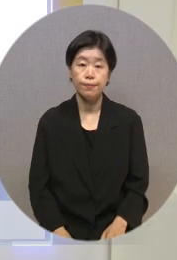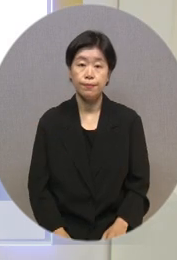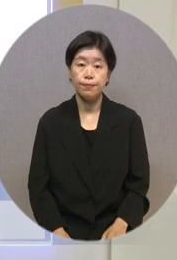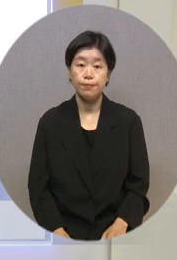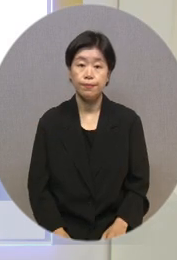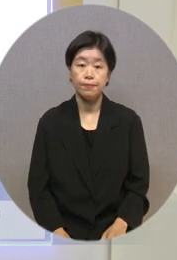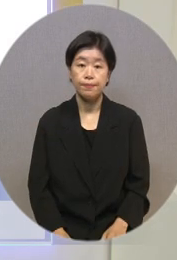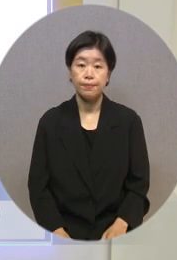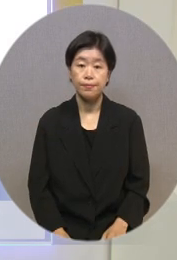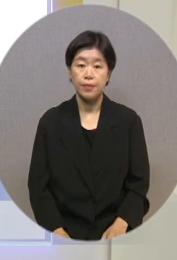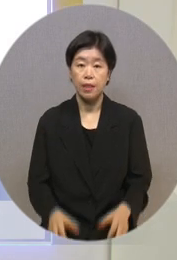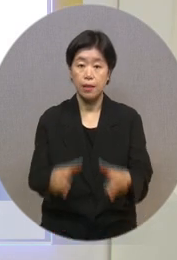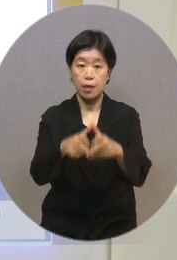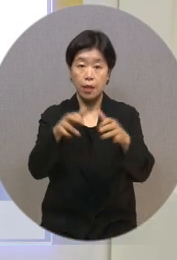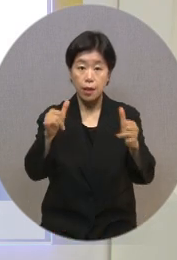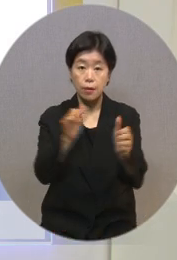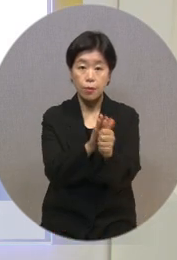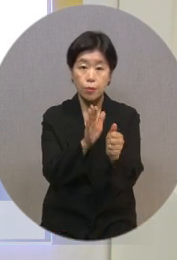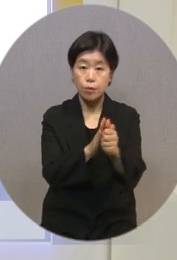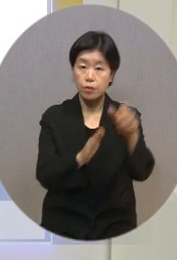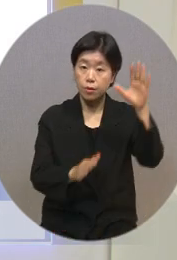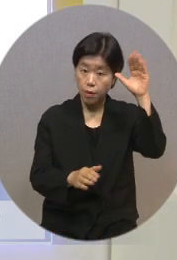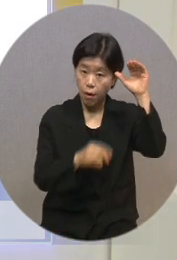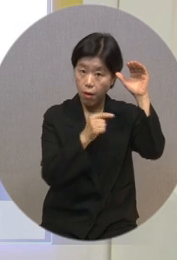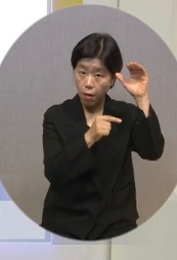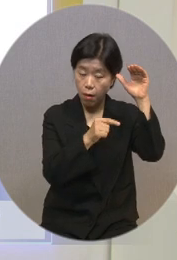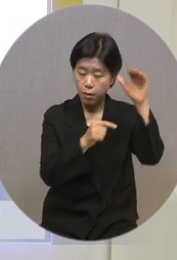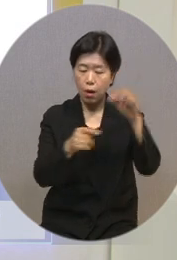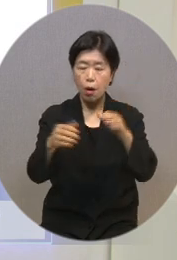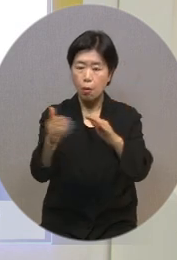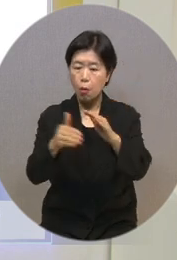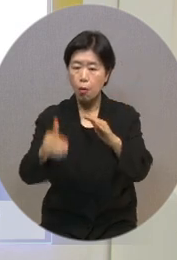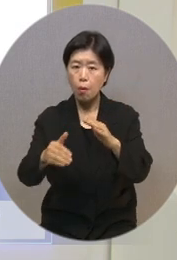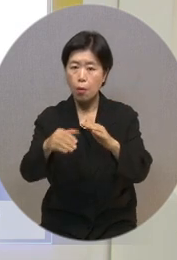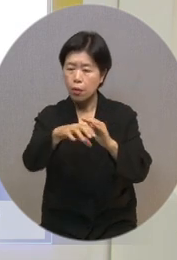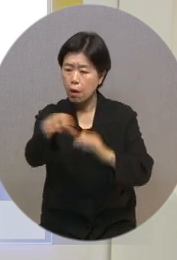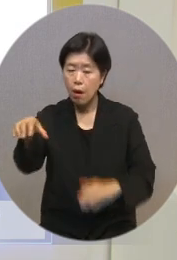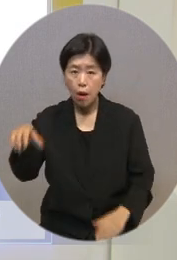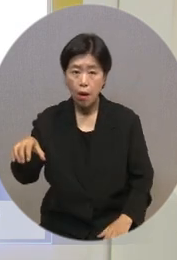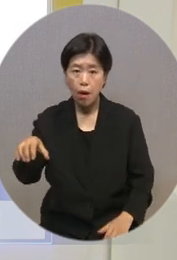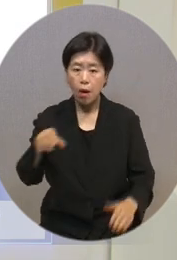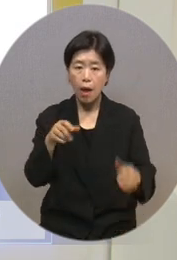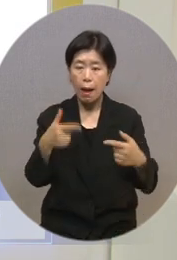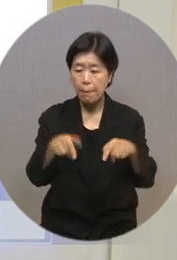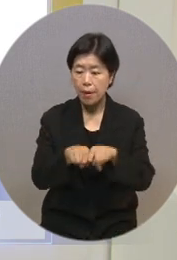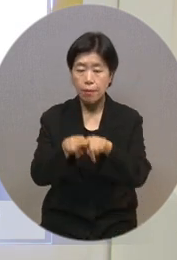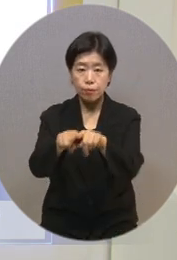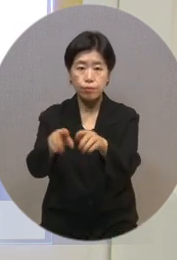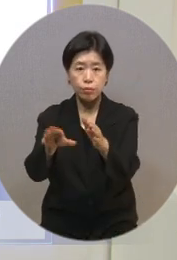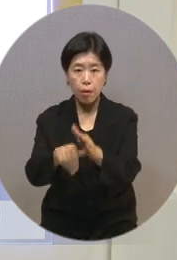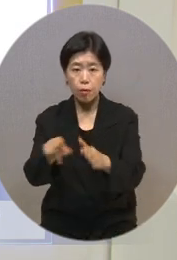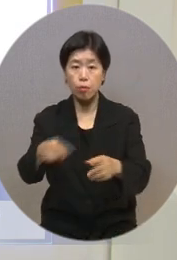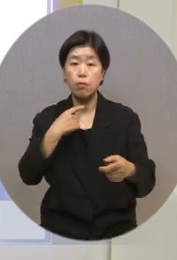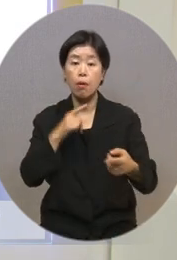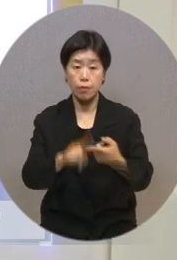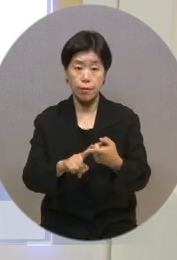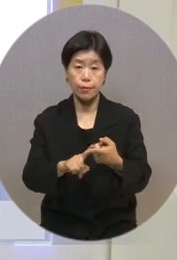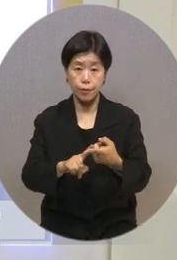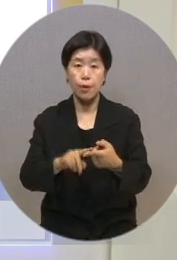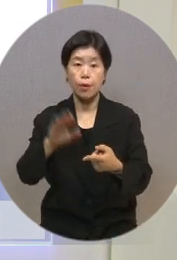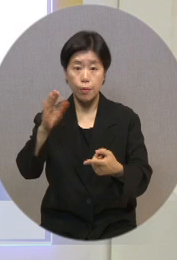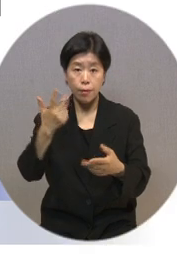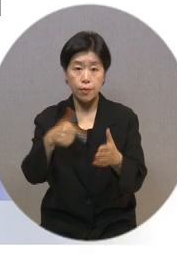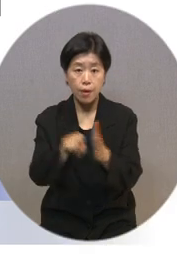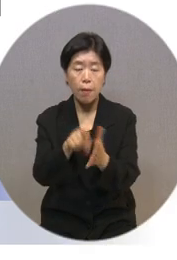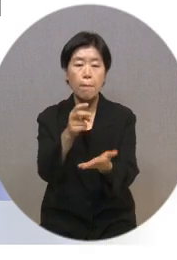다음 뉴스입니다. 장애인 보조견의 공공장소 출입이 이해가 아닌 당연시 되도록 하는 근거 마련이